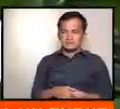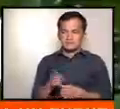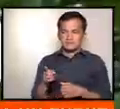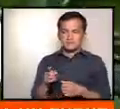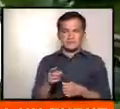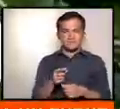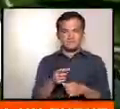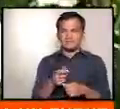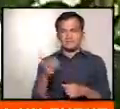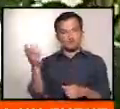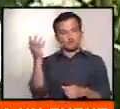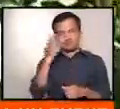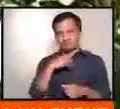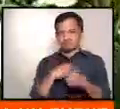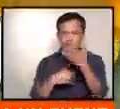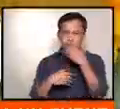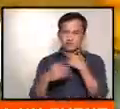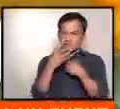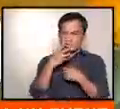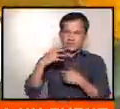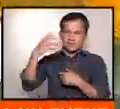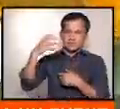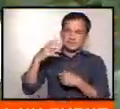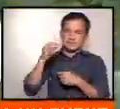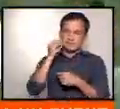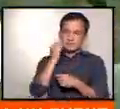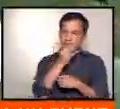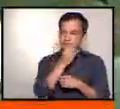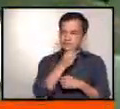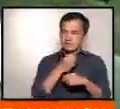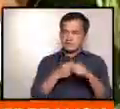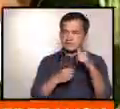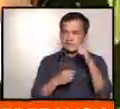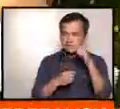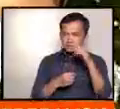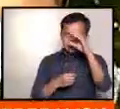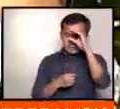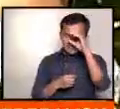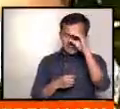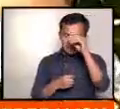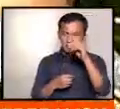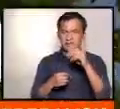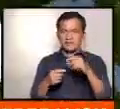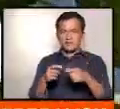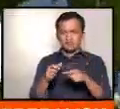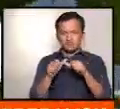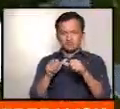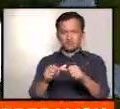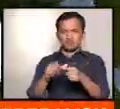Sa sobrang ganda ng mga sunflower, lalaki man o babae, di mapigilang magpicture.